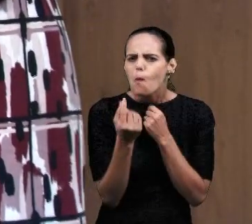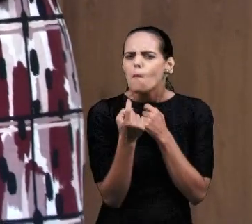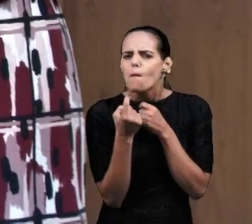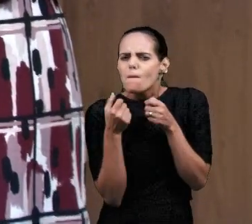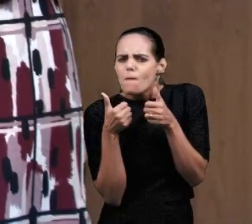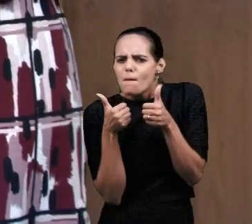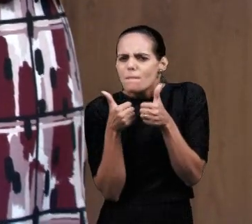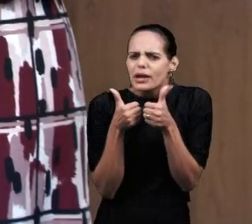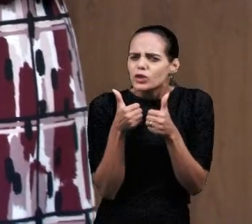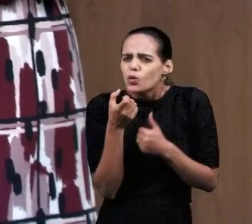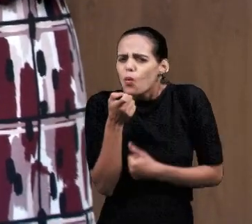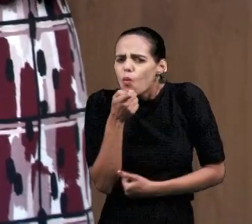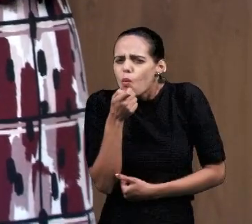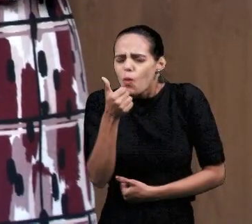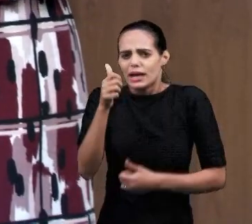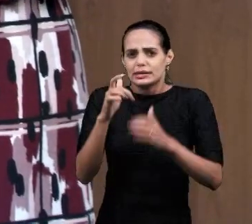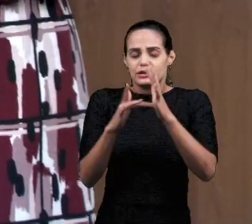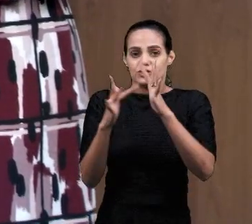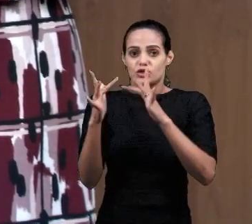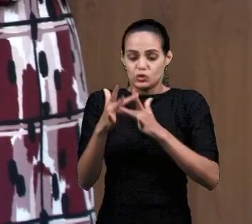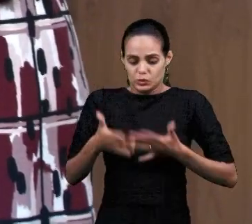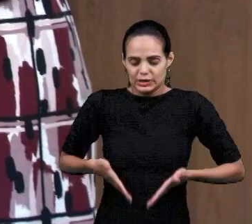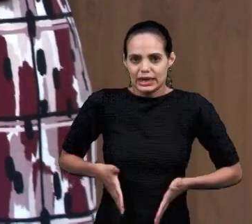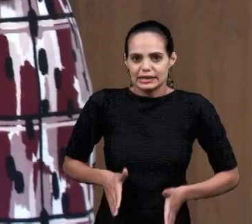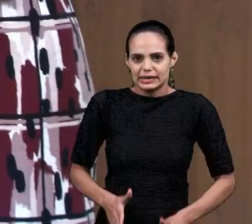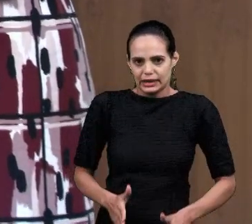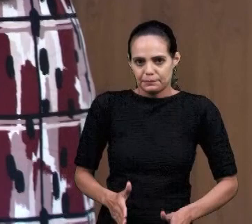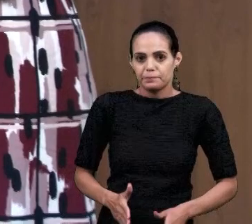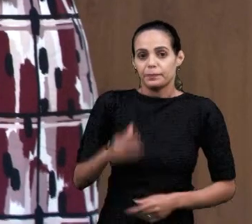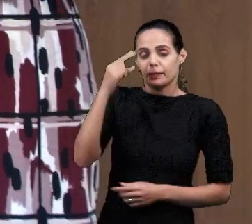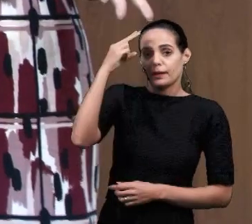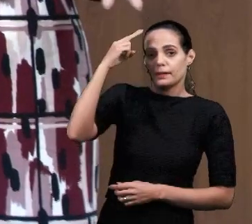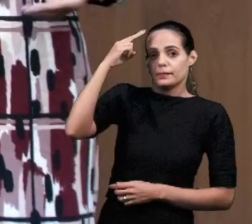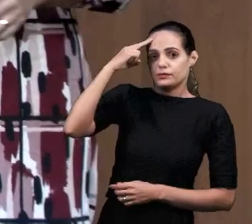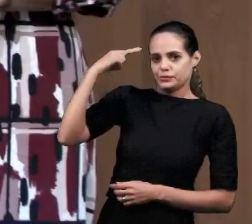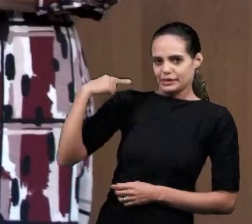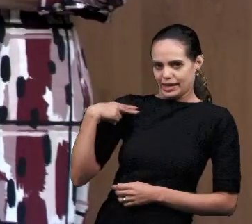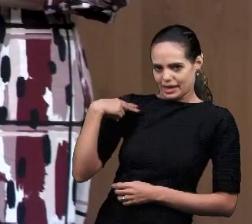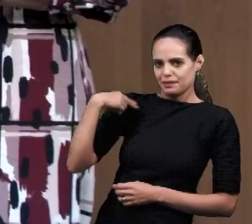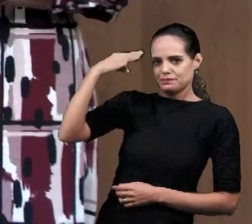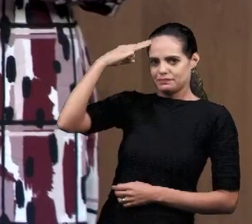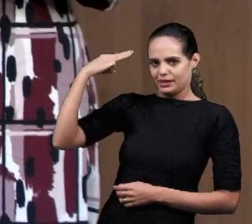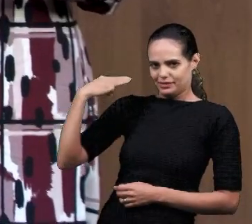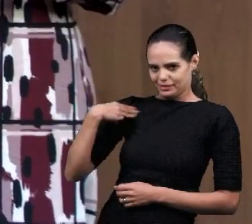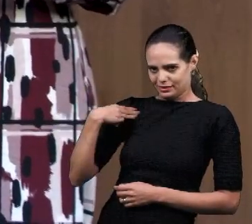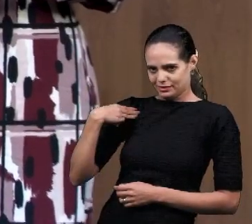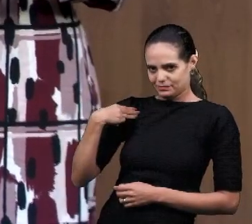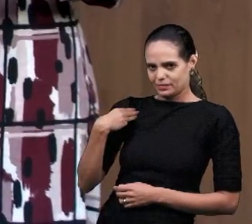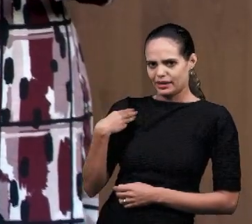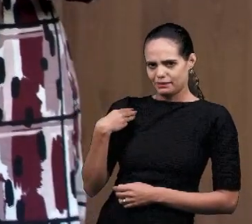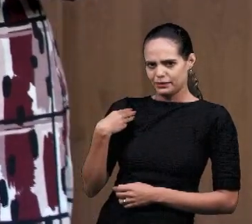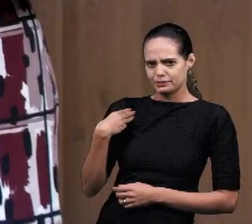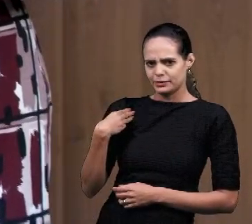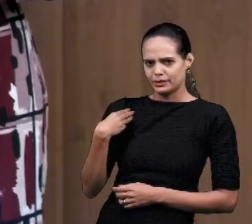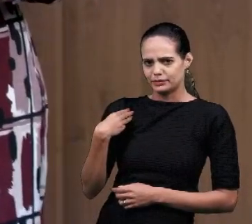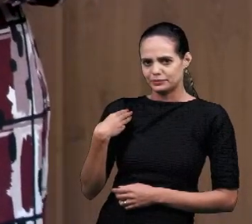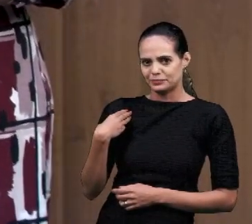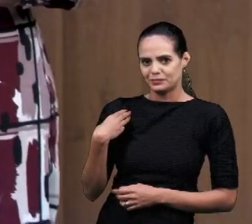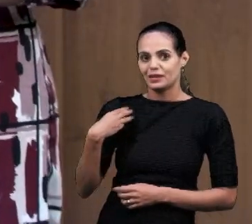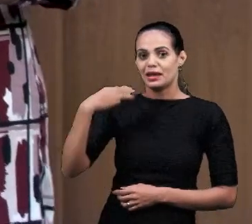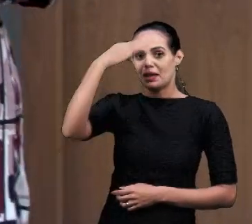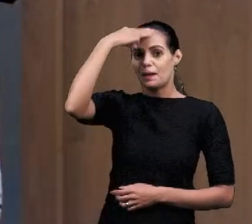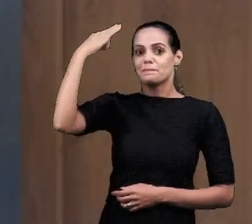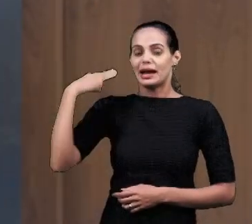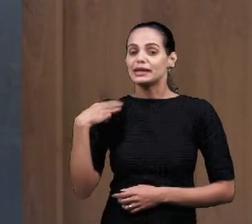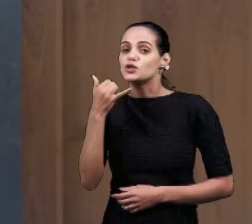s'approchaient de la naissance de Jésus, José et Marie voyageaient dans la ville de Bethléem à cause d'un ordre de l'empereur de Rome. Regardez bien,